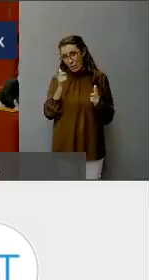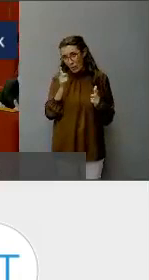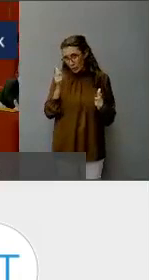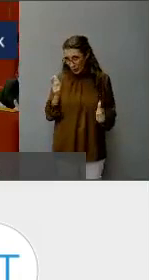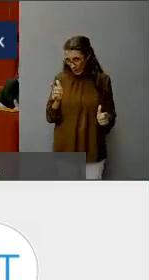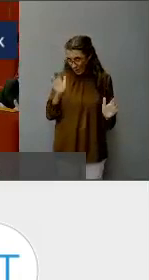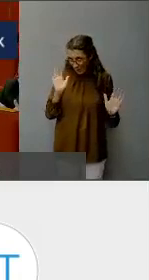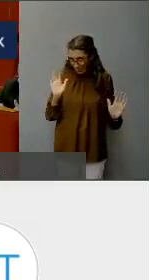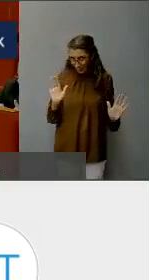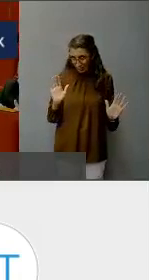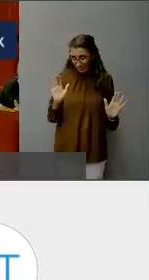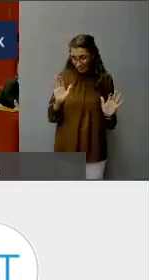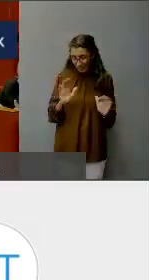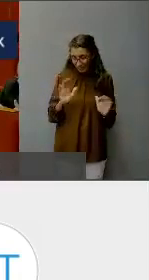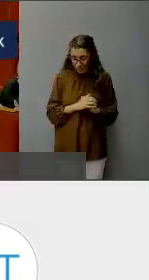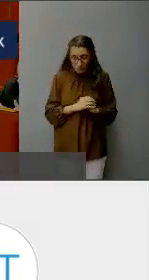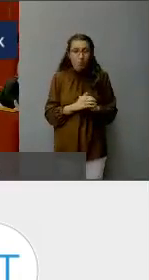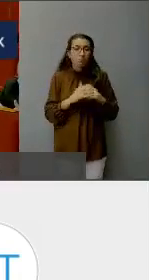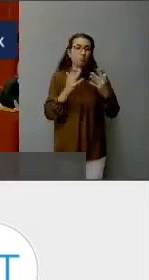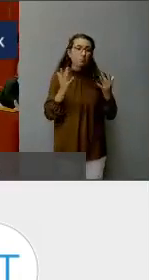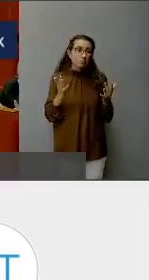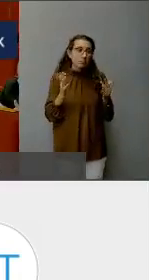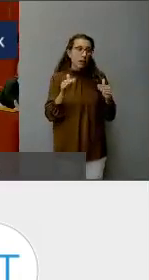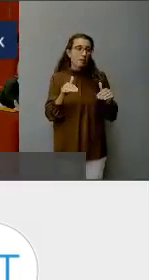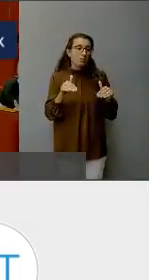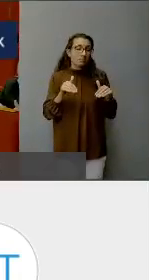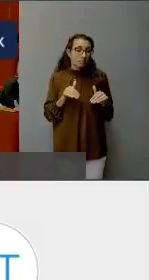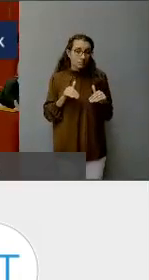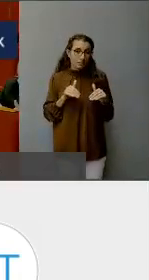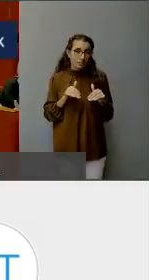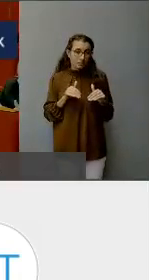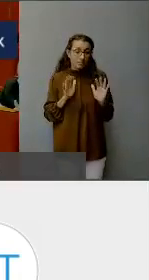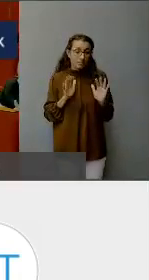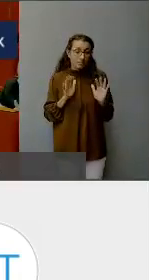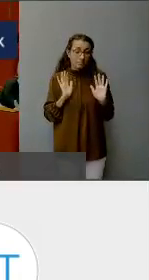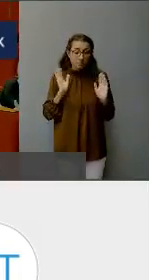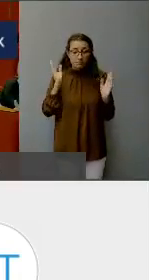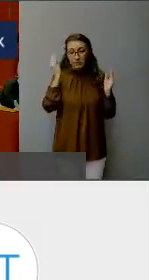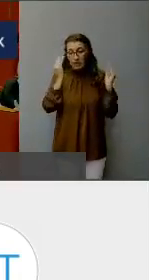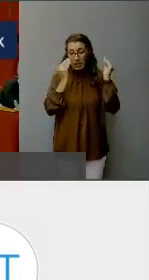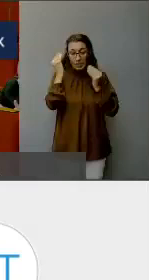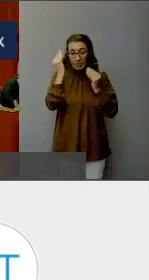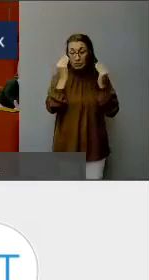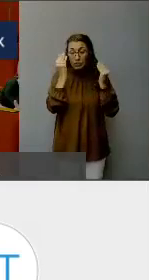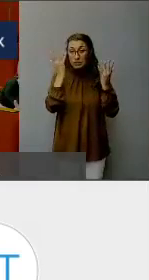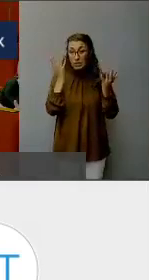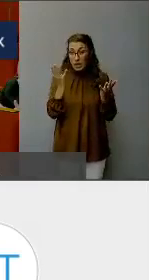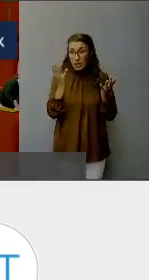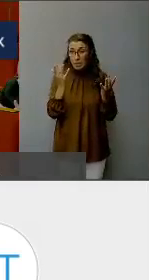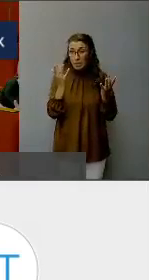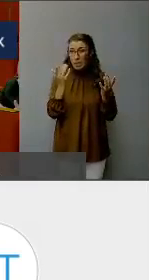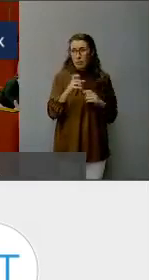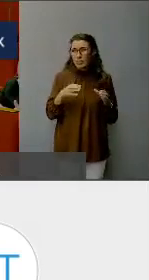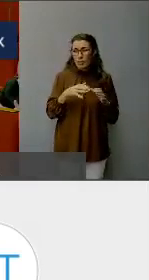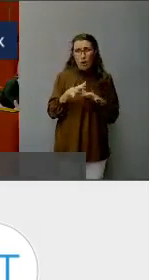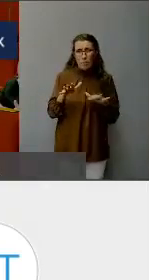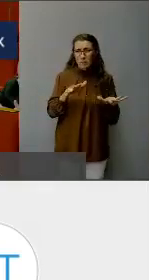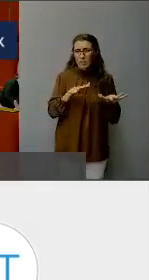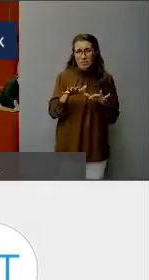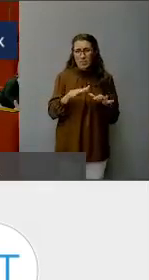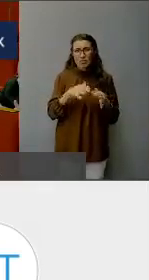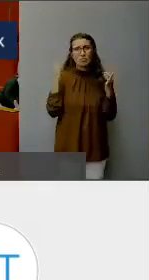bene andiamoci a ragionare su quale è l'esigenza per la quale una amministrazione decide